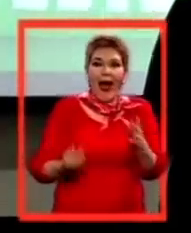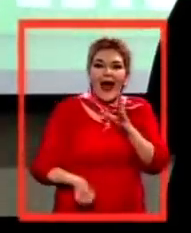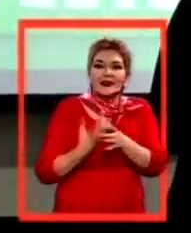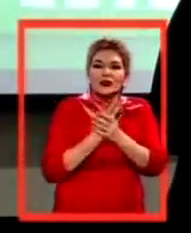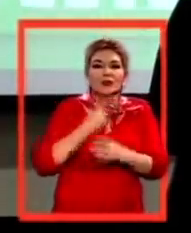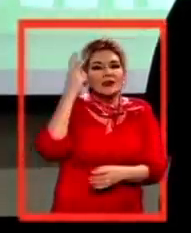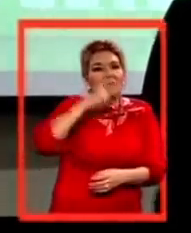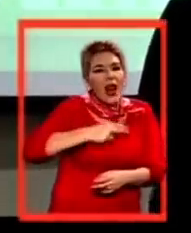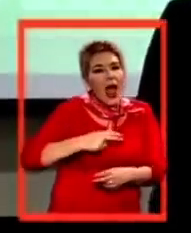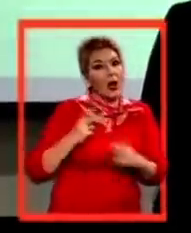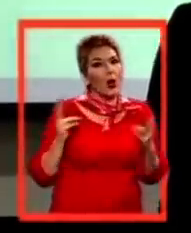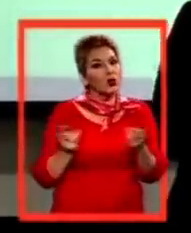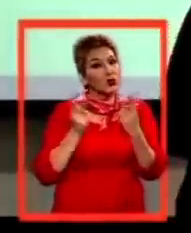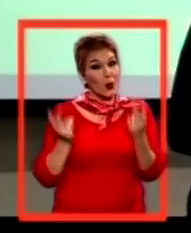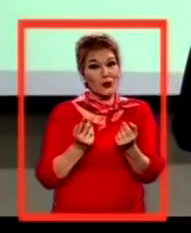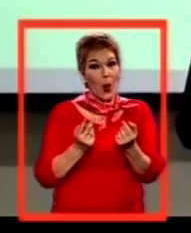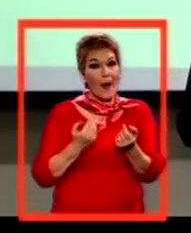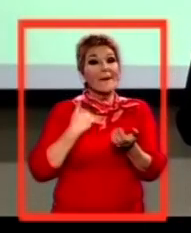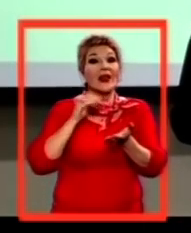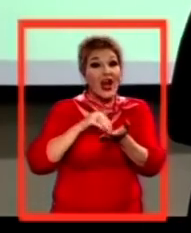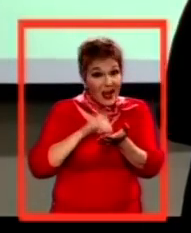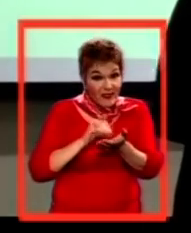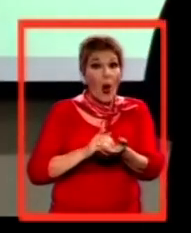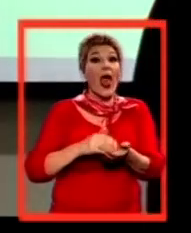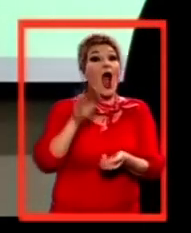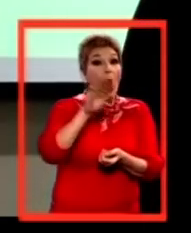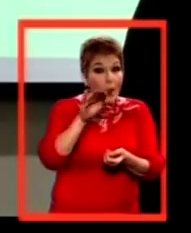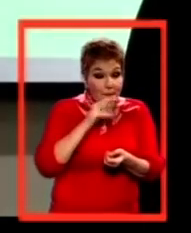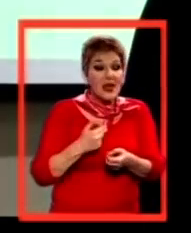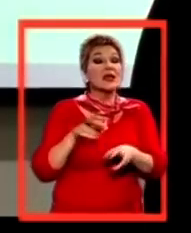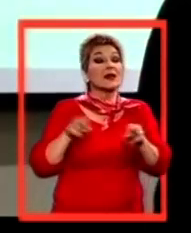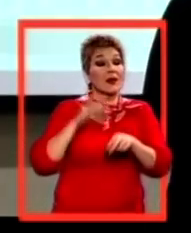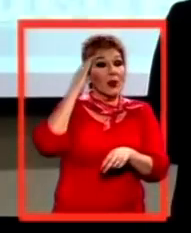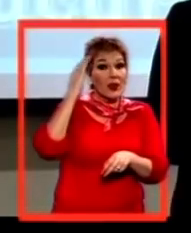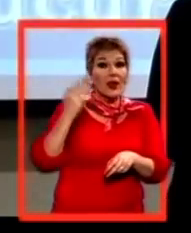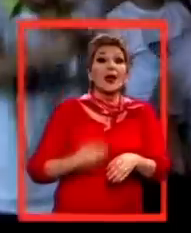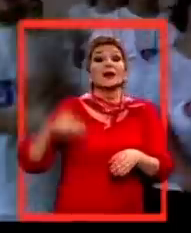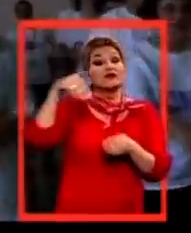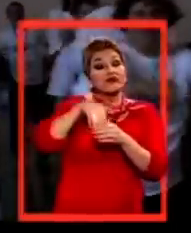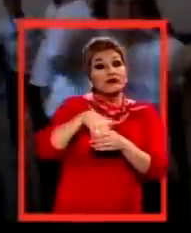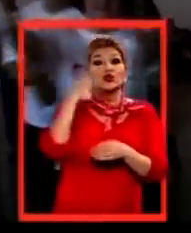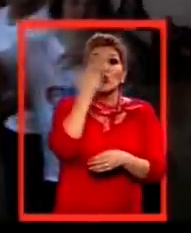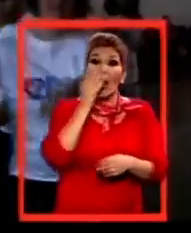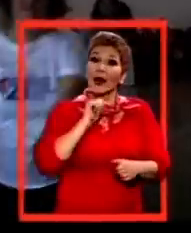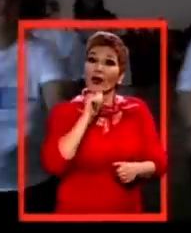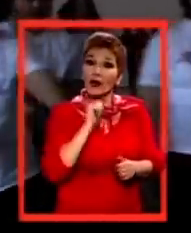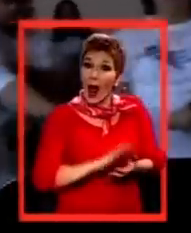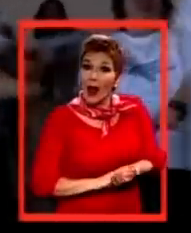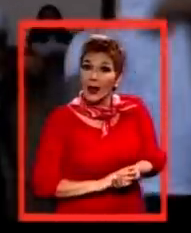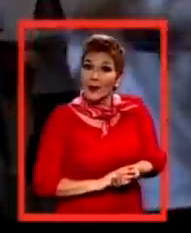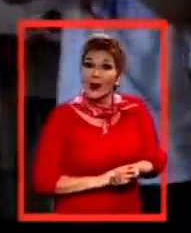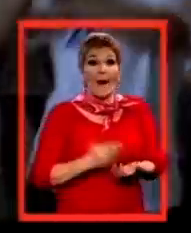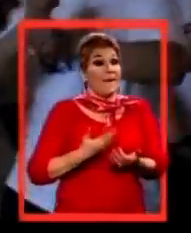indivizilor, necesitatea integrării copiilor cu Landon Down în școli normale, pentru ca aceștia să poată avea ca